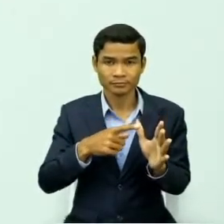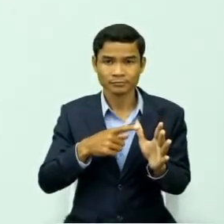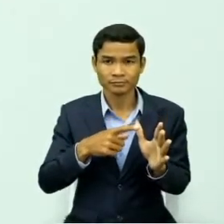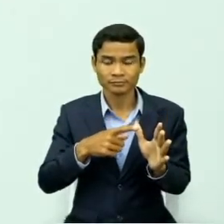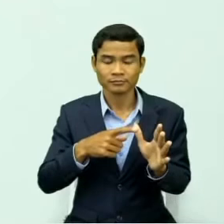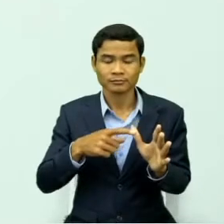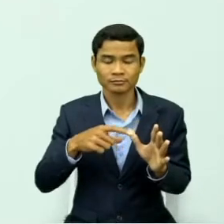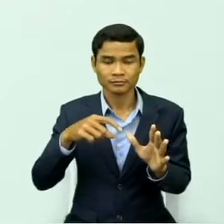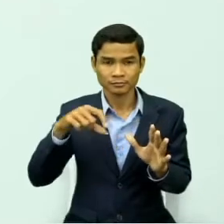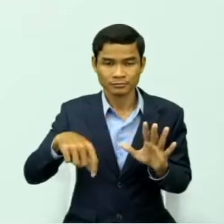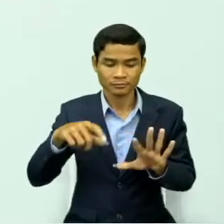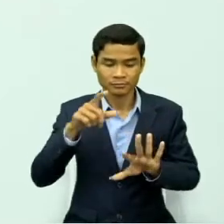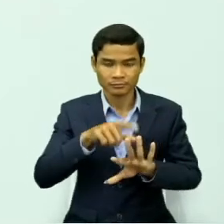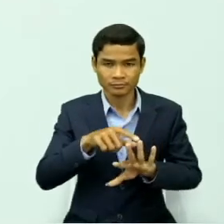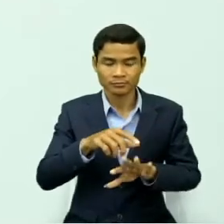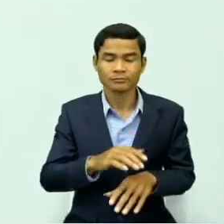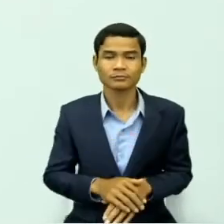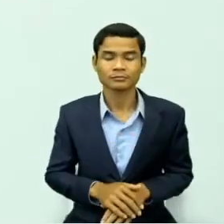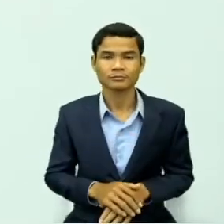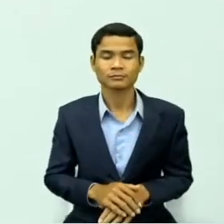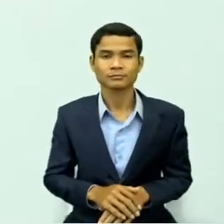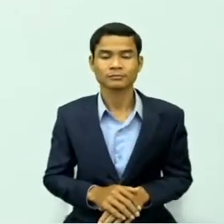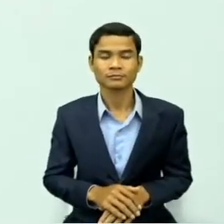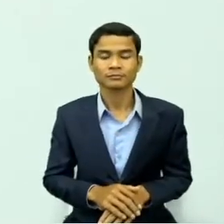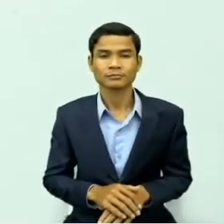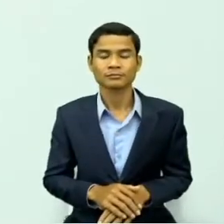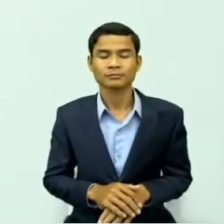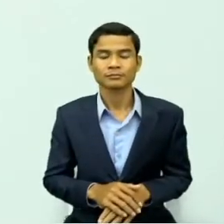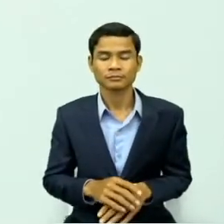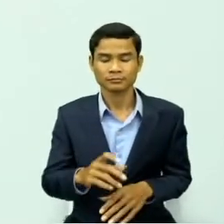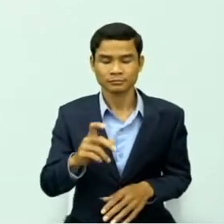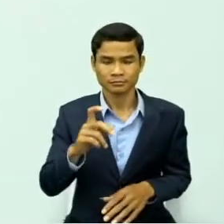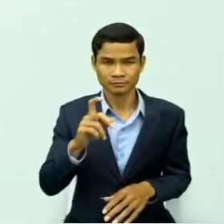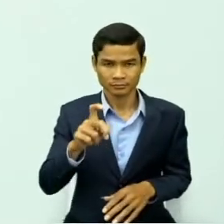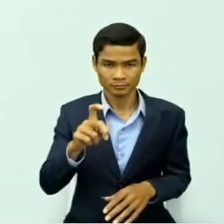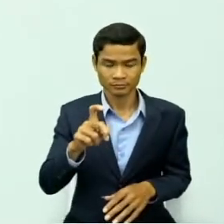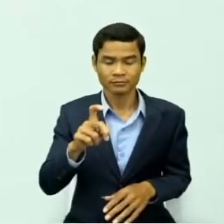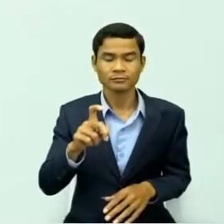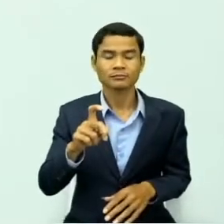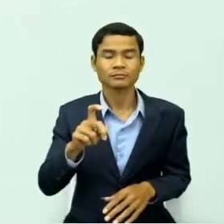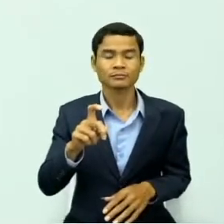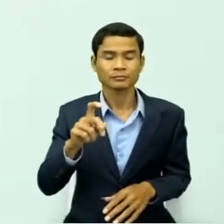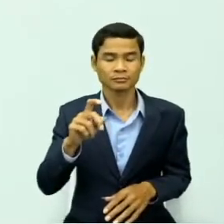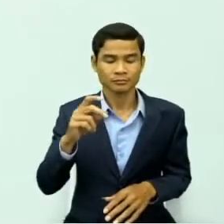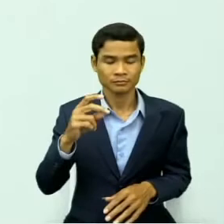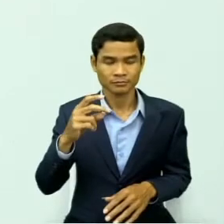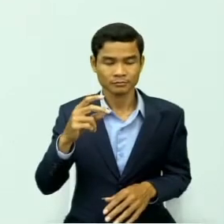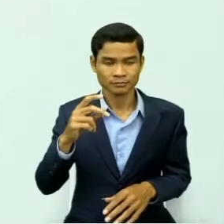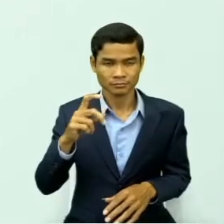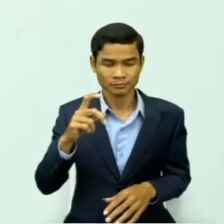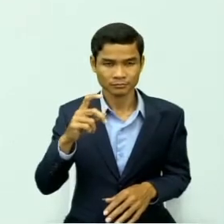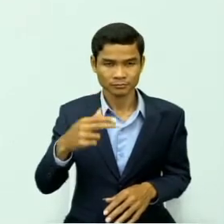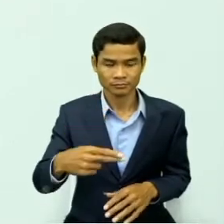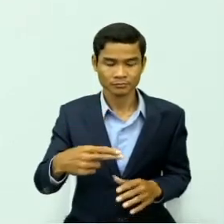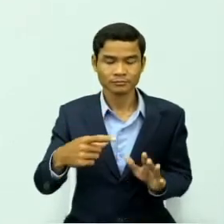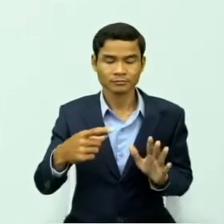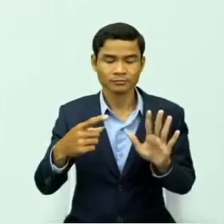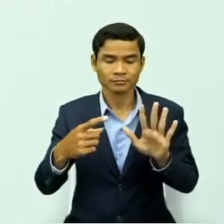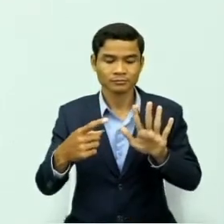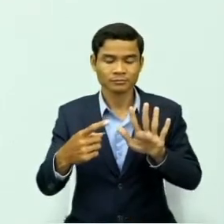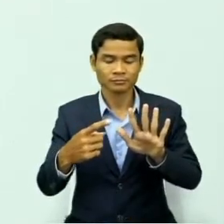bần tạ mối, phnê. Phá á, phá á, phá á nâng lỡ, phá